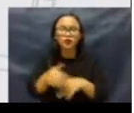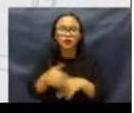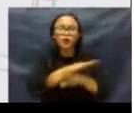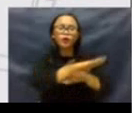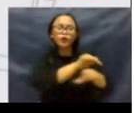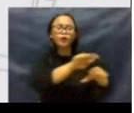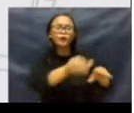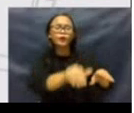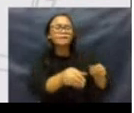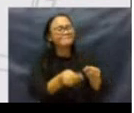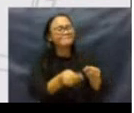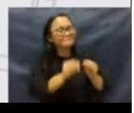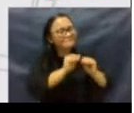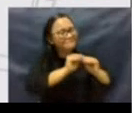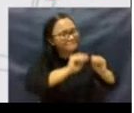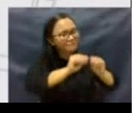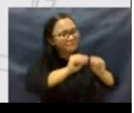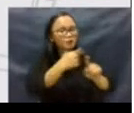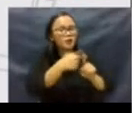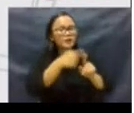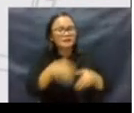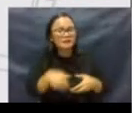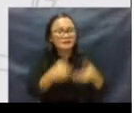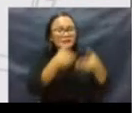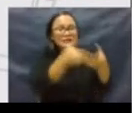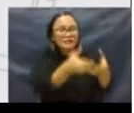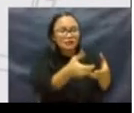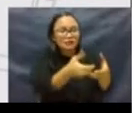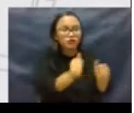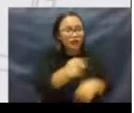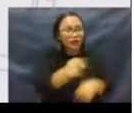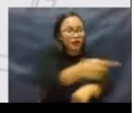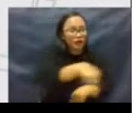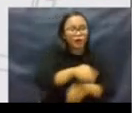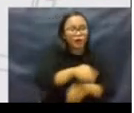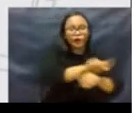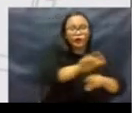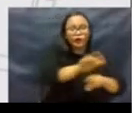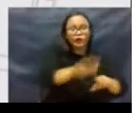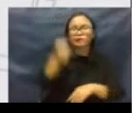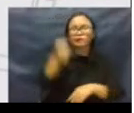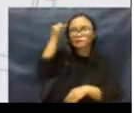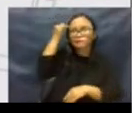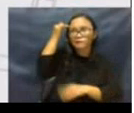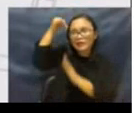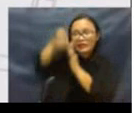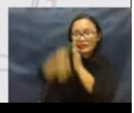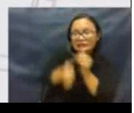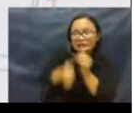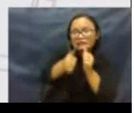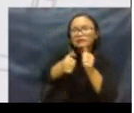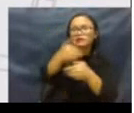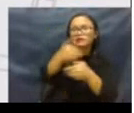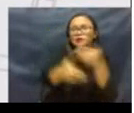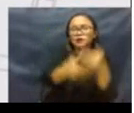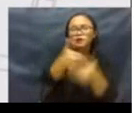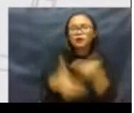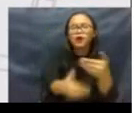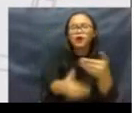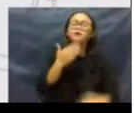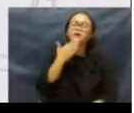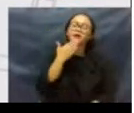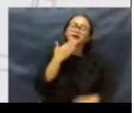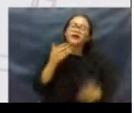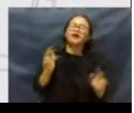bisa mempraktikkan berpikir kritis dan mempraktikkannya terus-menerus sampai akhirnya jadi kebiasaan dan